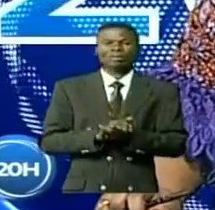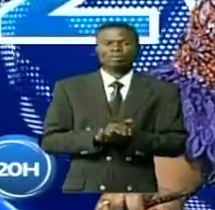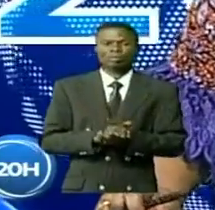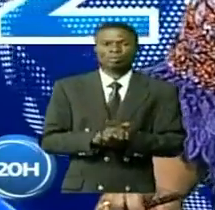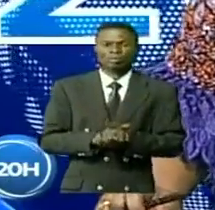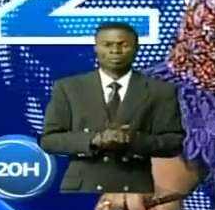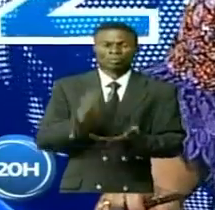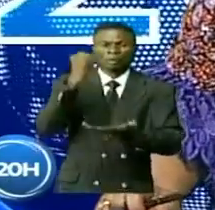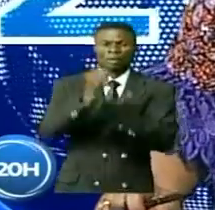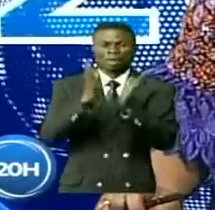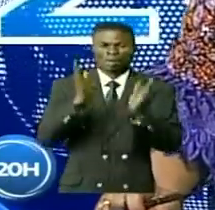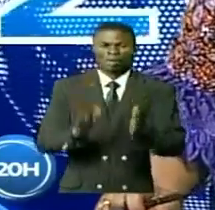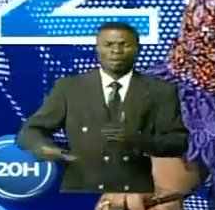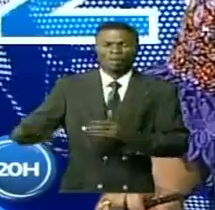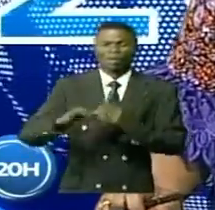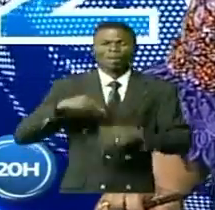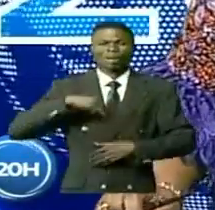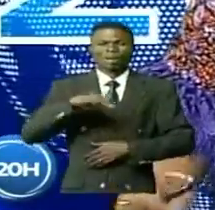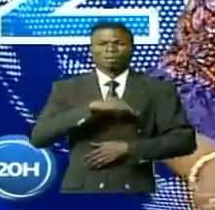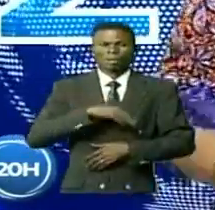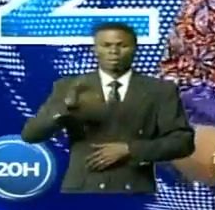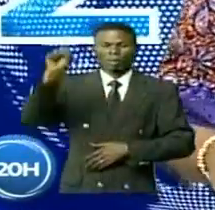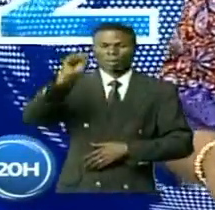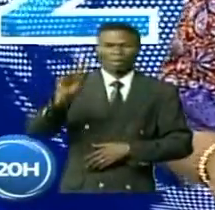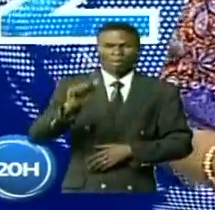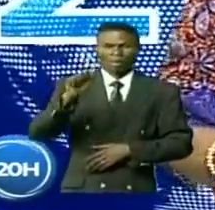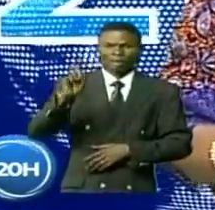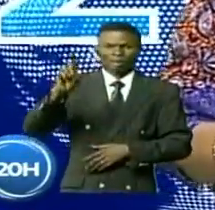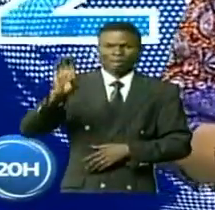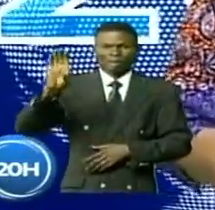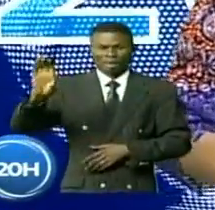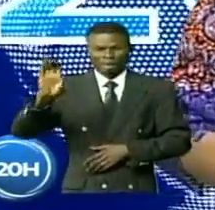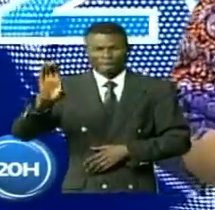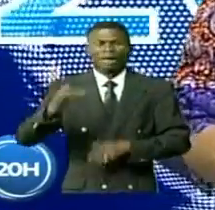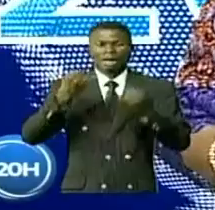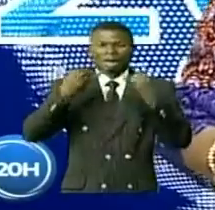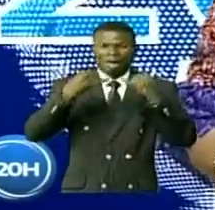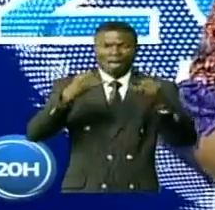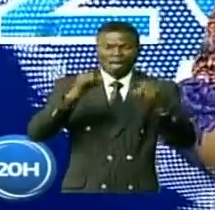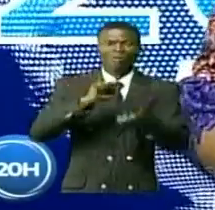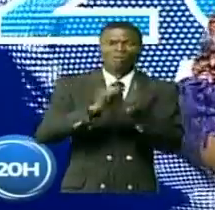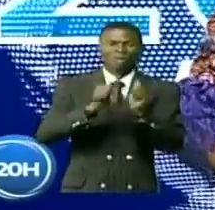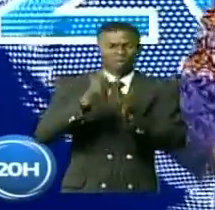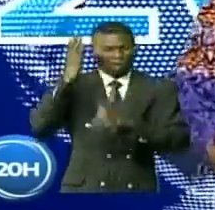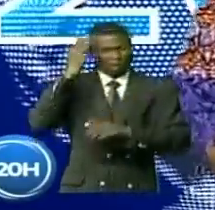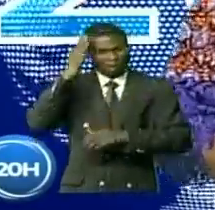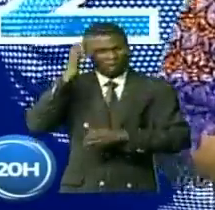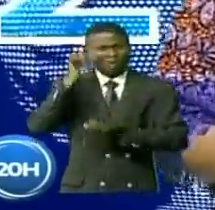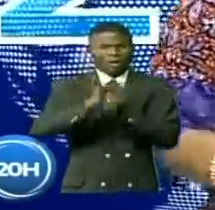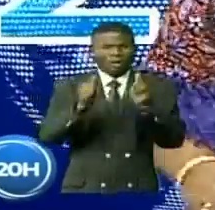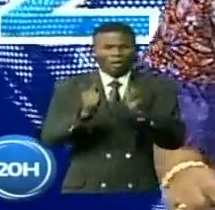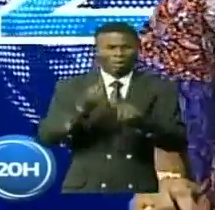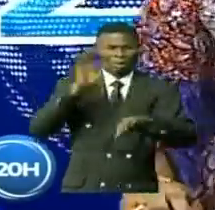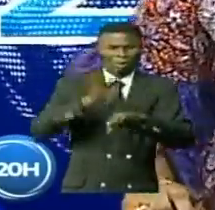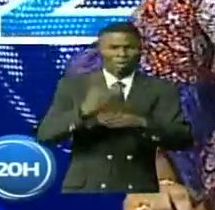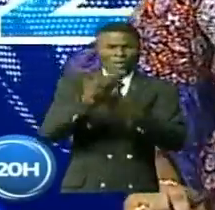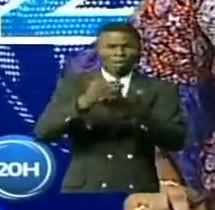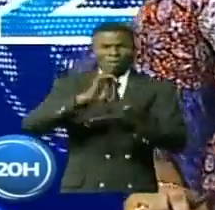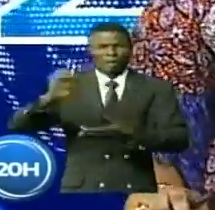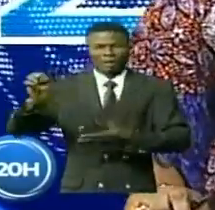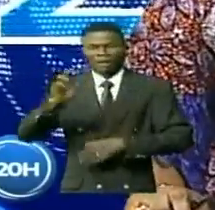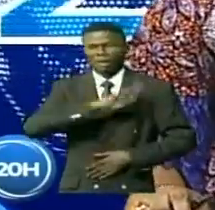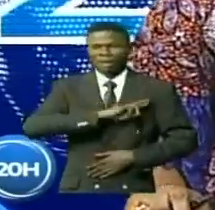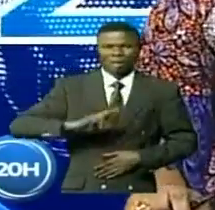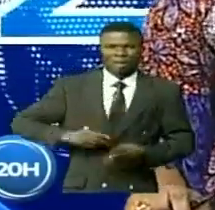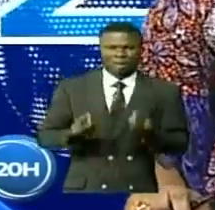Les ambassadeurs des pays membres de la SADC et de la CIRGEL ont été informés de la situation qui prévaut dans l'est de la République démocratique du